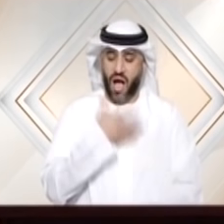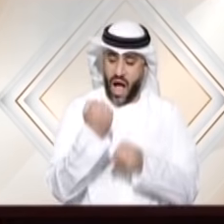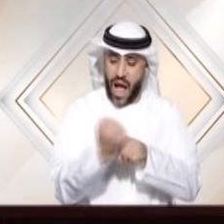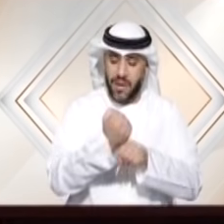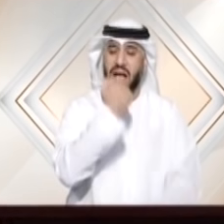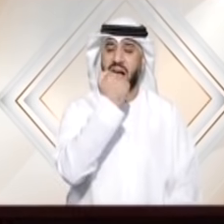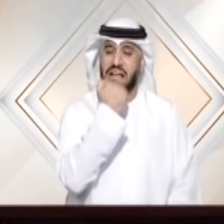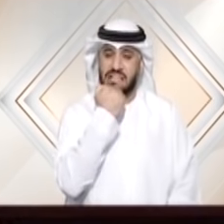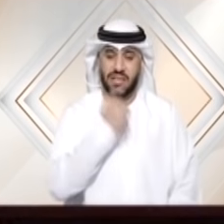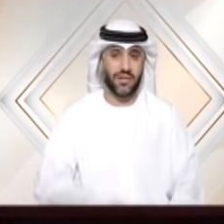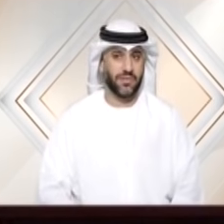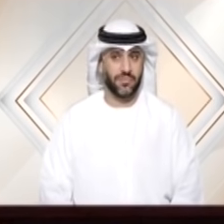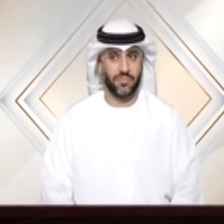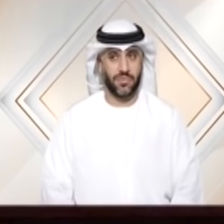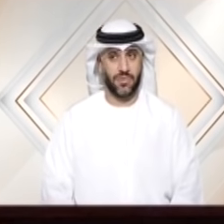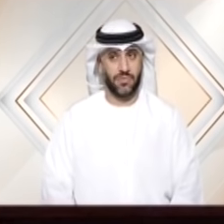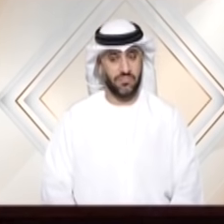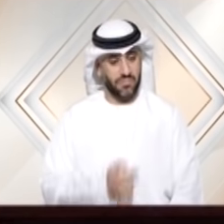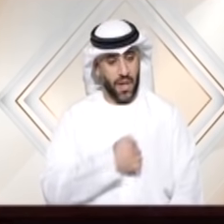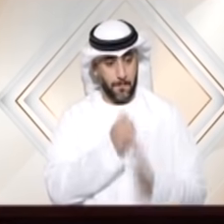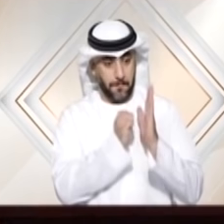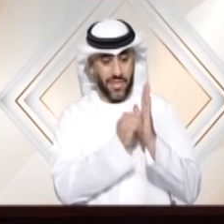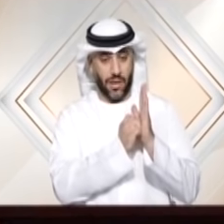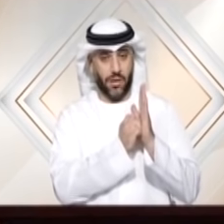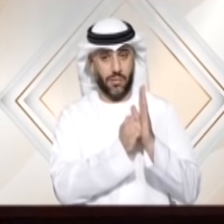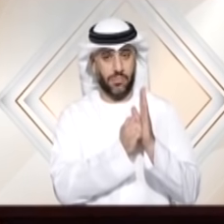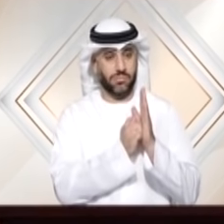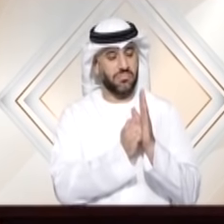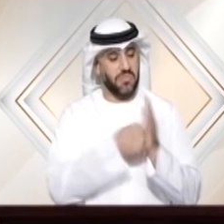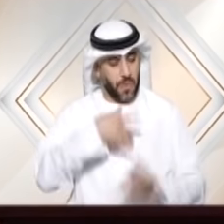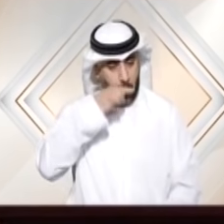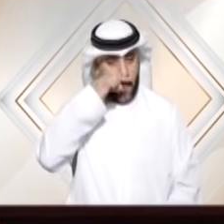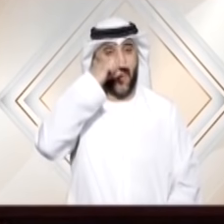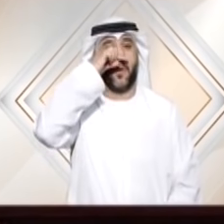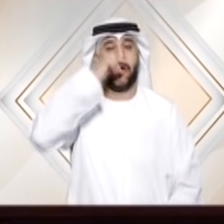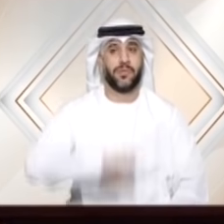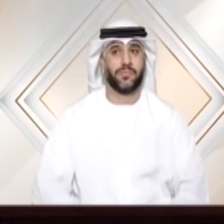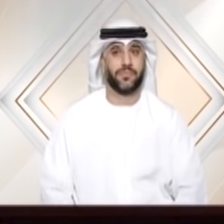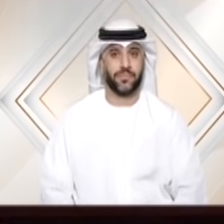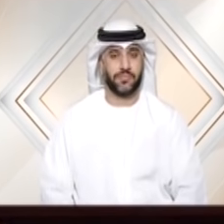كل الحي في كل الاردن يسوي الغلط وعند بيته بقلب بعمر بالخطاب. هذا هو النوع اخوكي